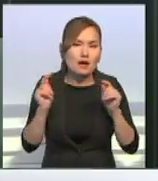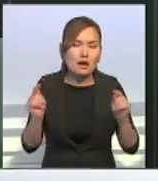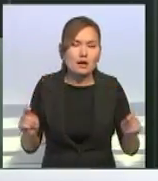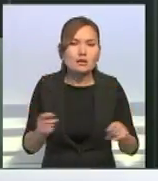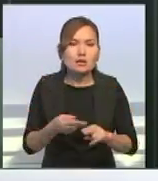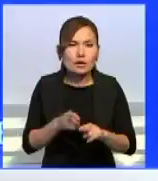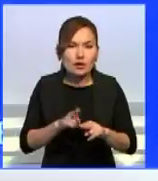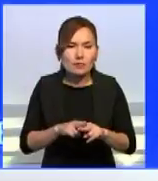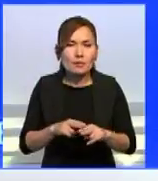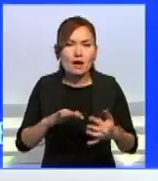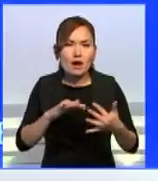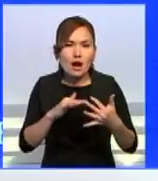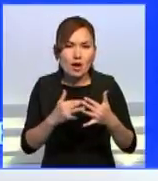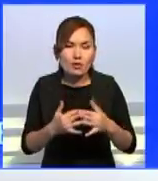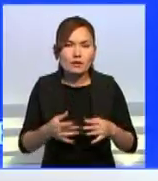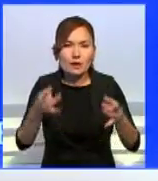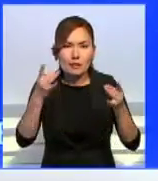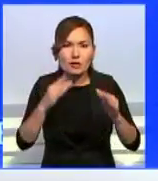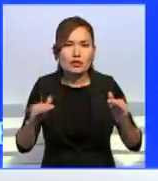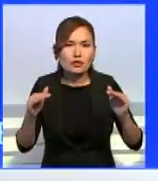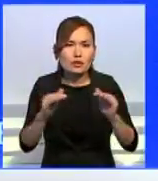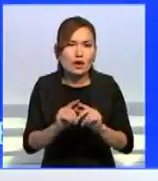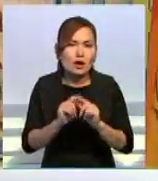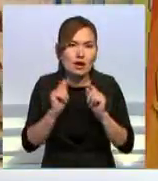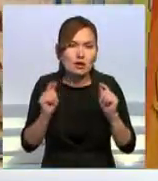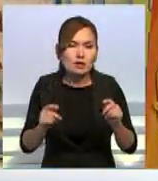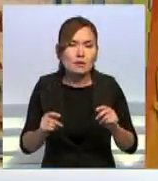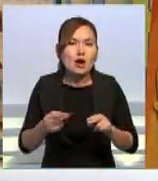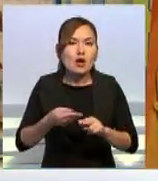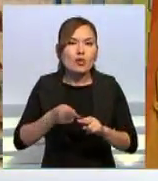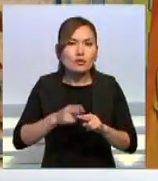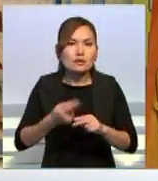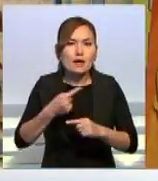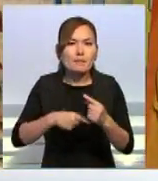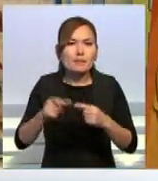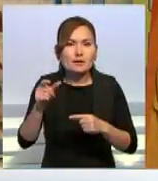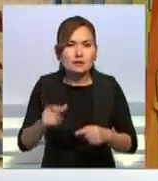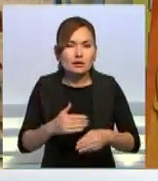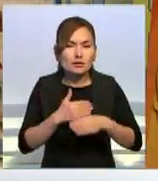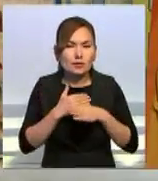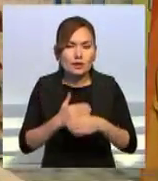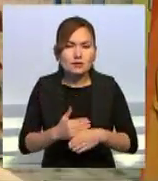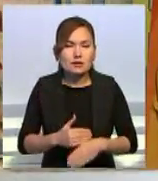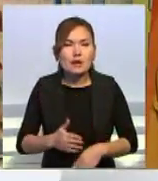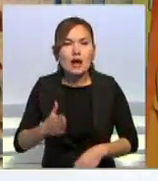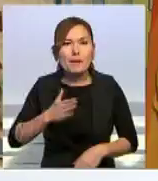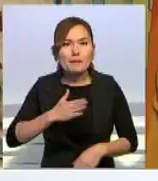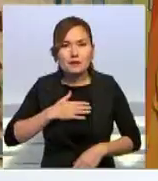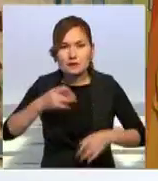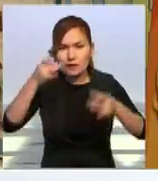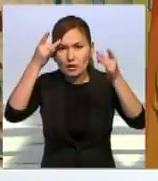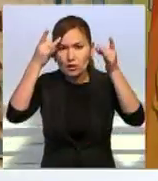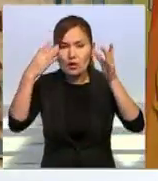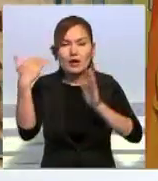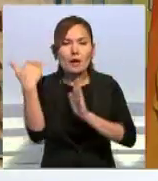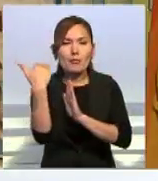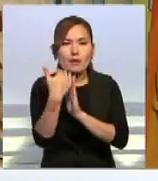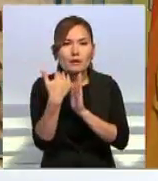халықтың игілігіне қызмет етуге кірісті. Мұндағы біздің мақсатымыз осы рухани жаңғыру бағдарламасын жүзеге